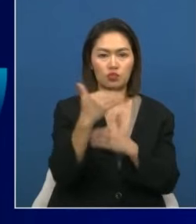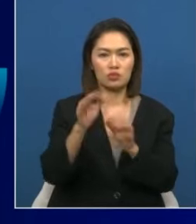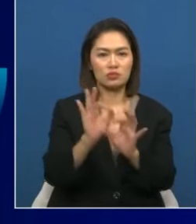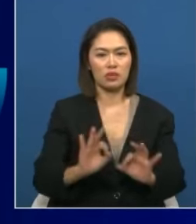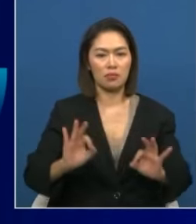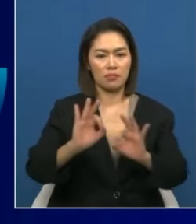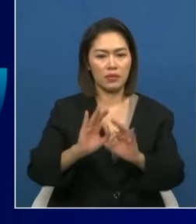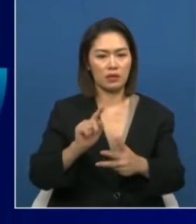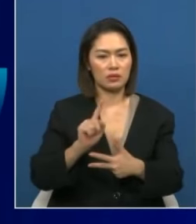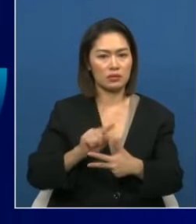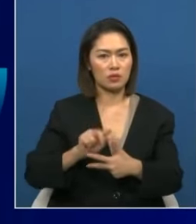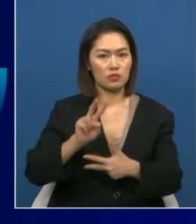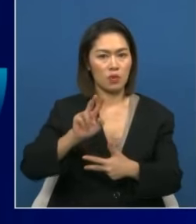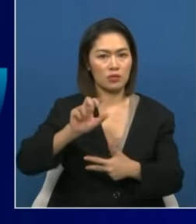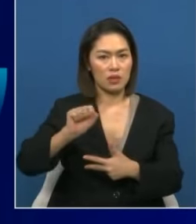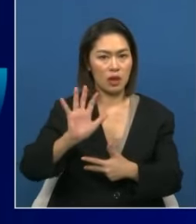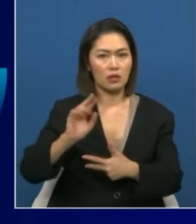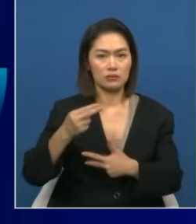เปิดบิน